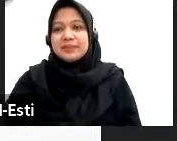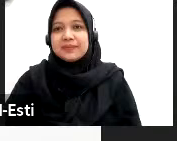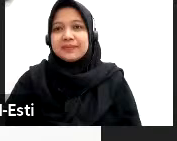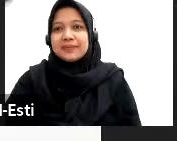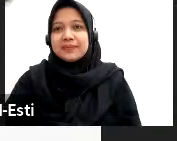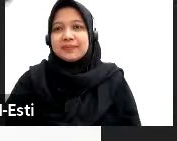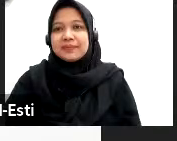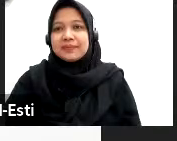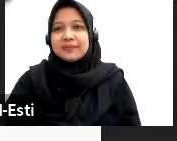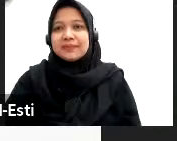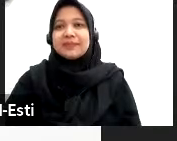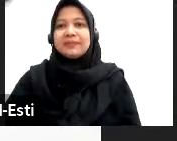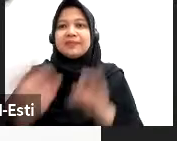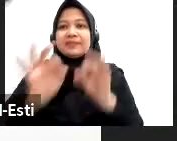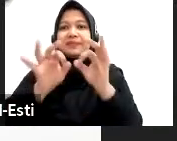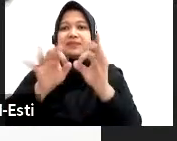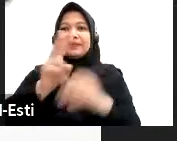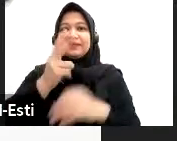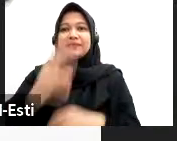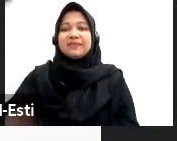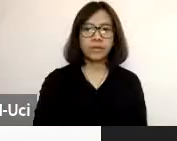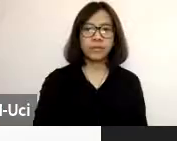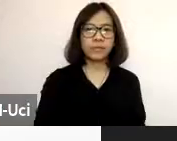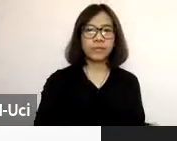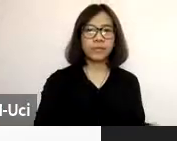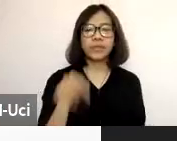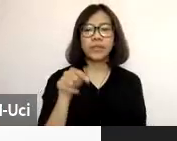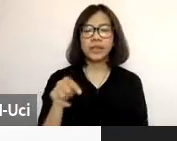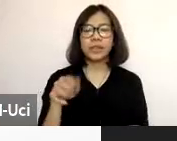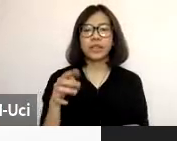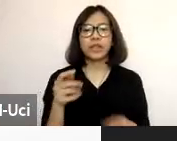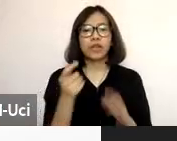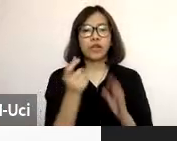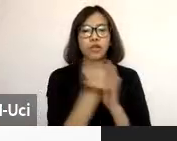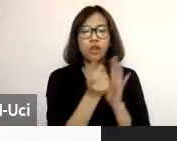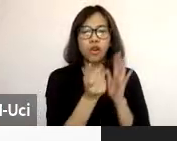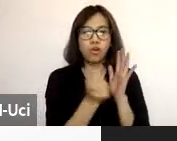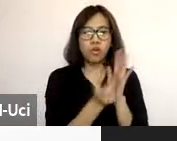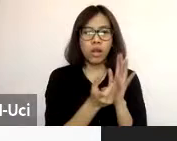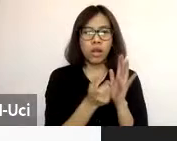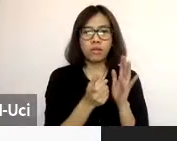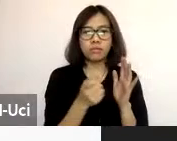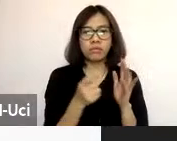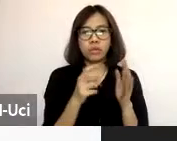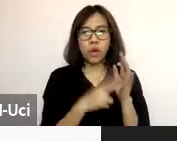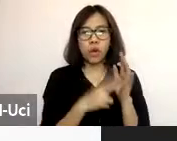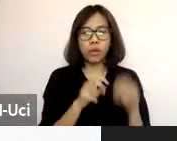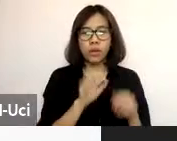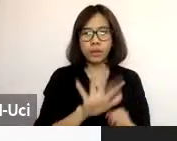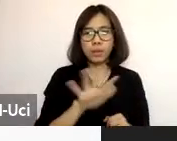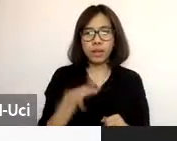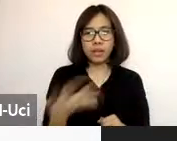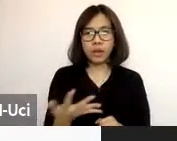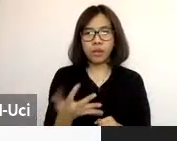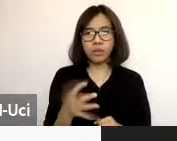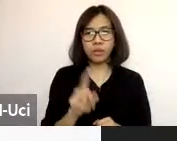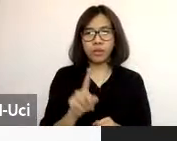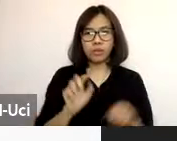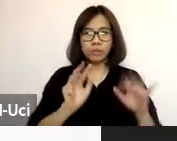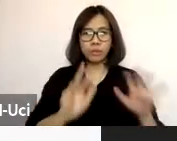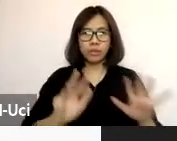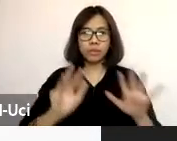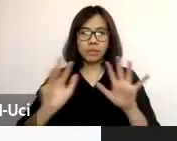pengaturan hukum acara secara khusus yang pertama undang-undang nomor 5 tahun 99